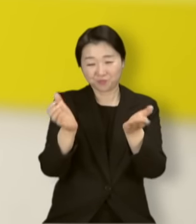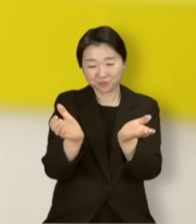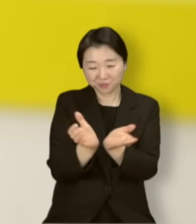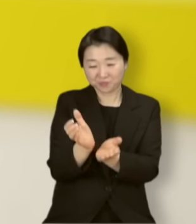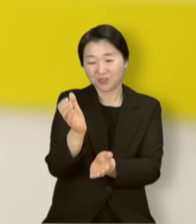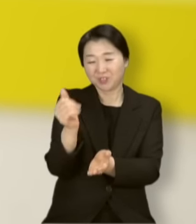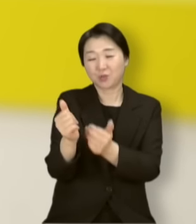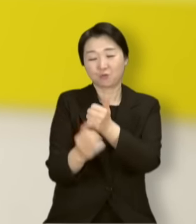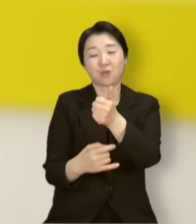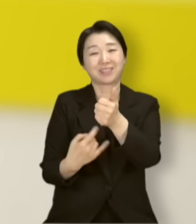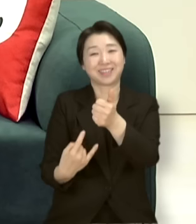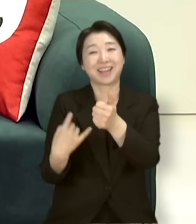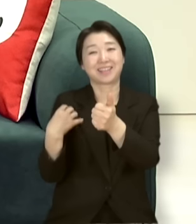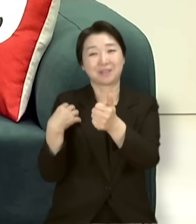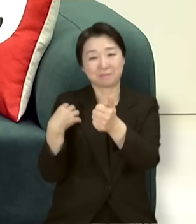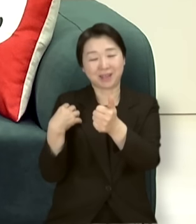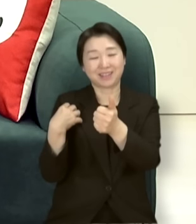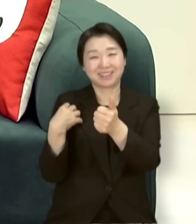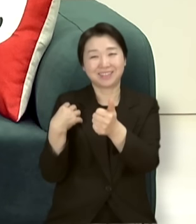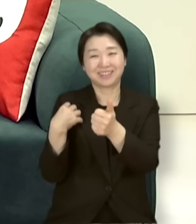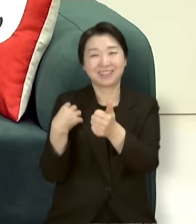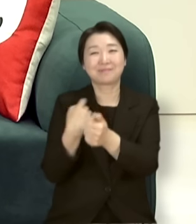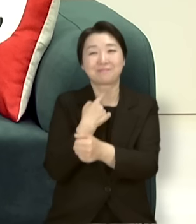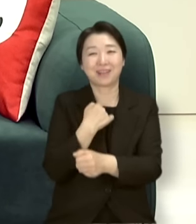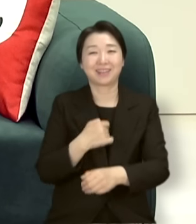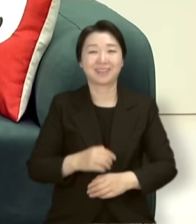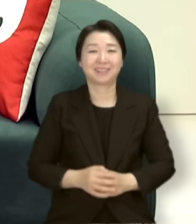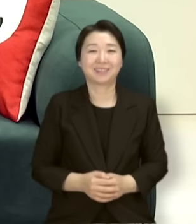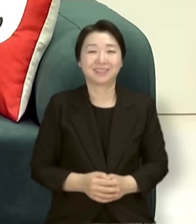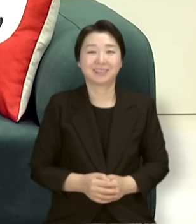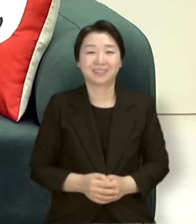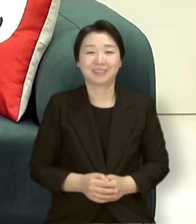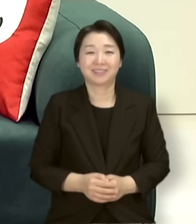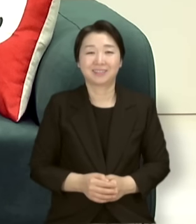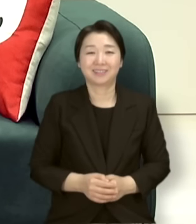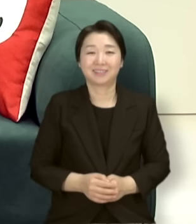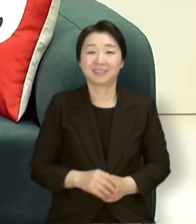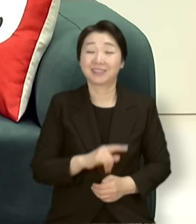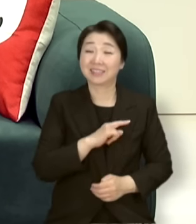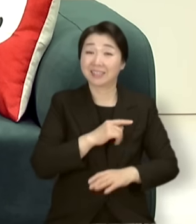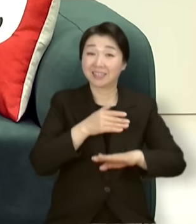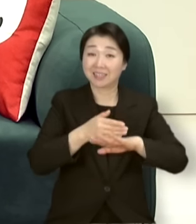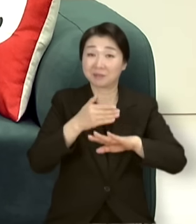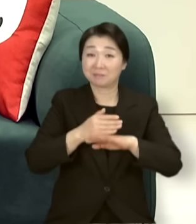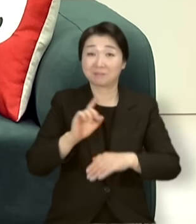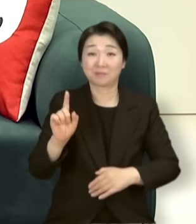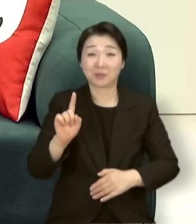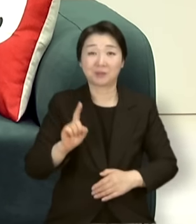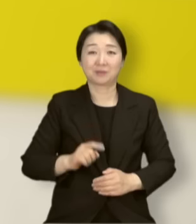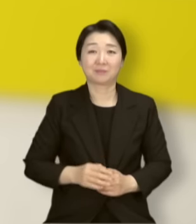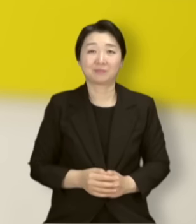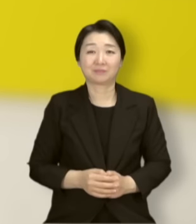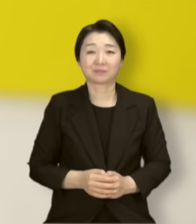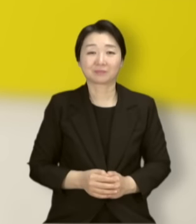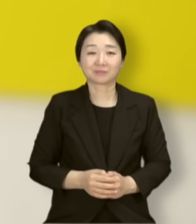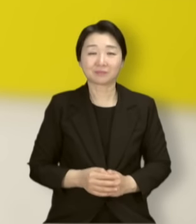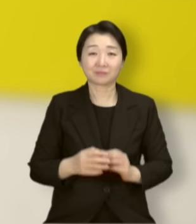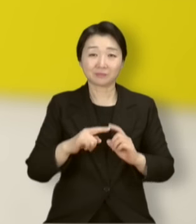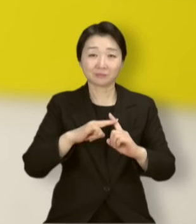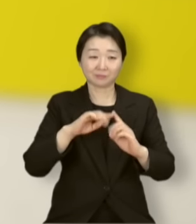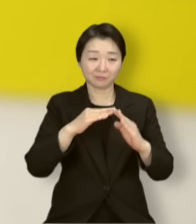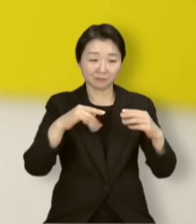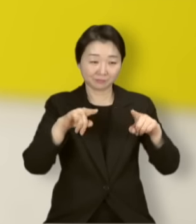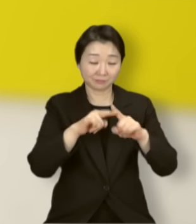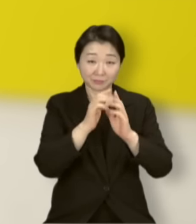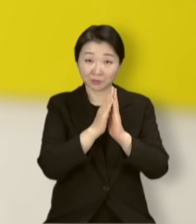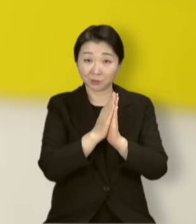같은 역할로 교회 짓는 데 역할을 했는데 네. 제일 감사했던 장면은 이제